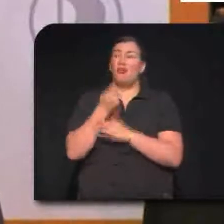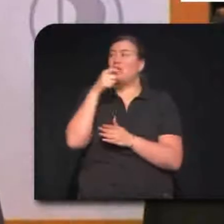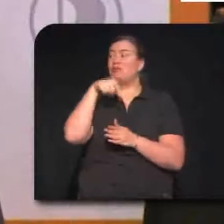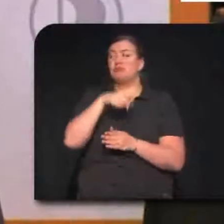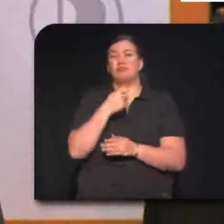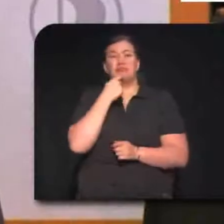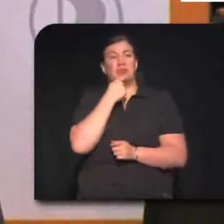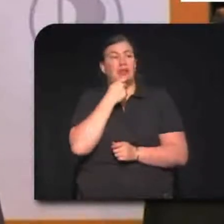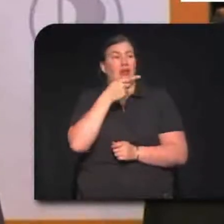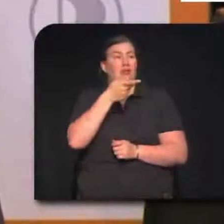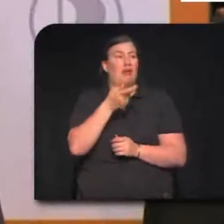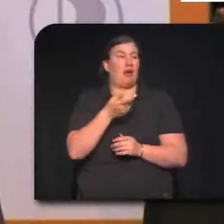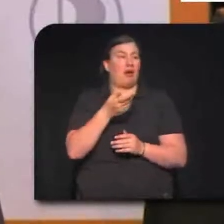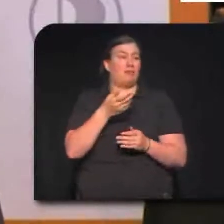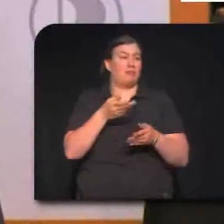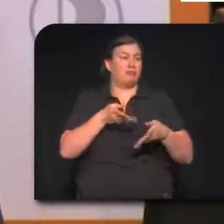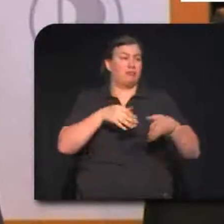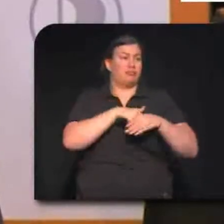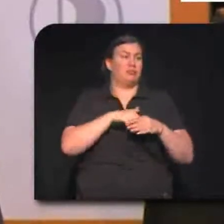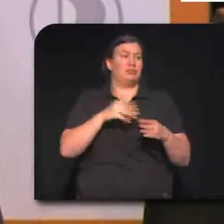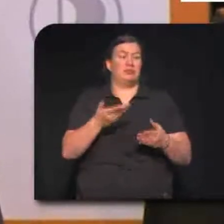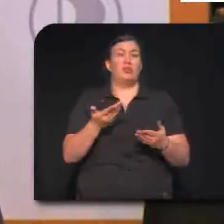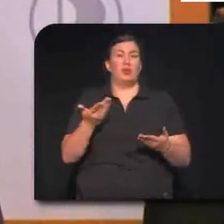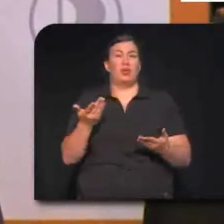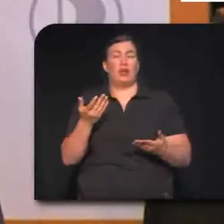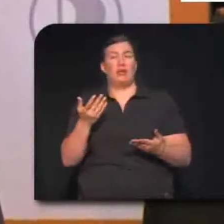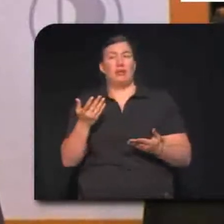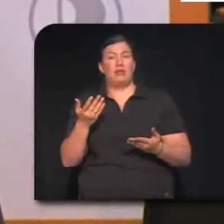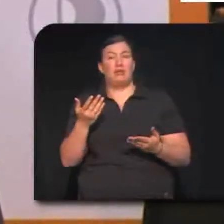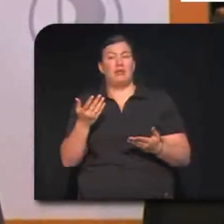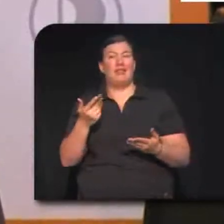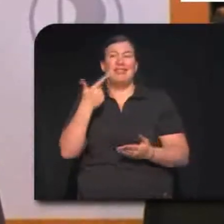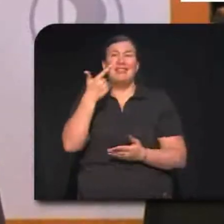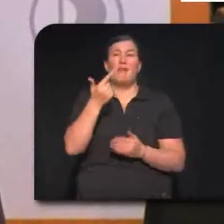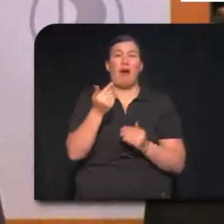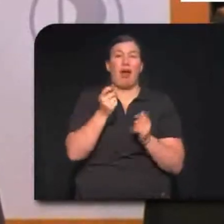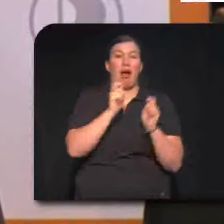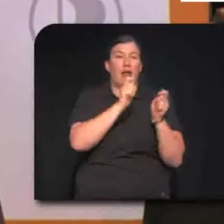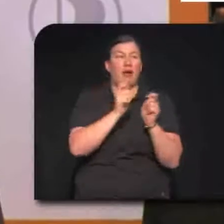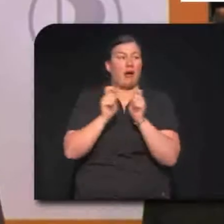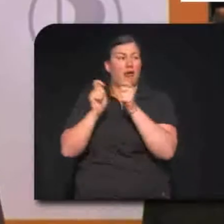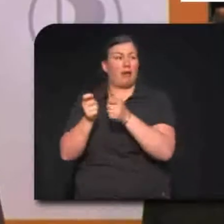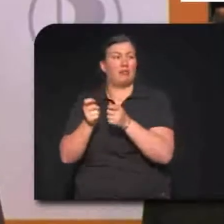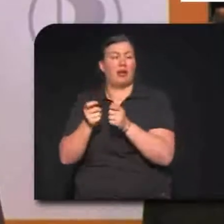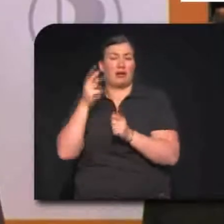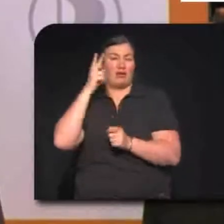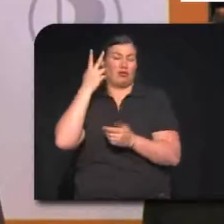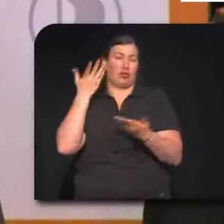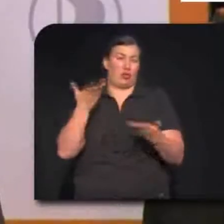Einschränkung einschrumpfungswal auf zwei Anträge verstehen